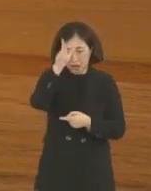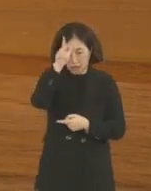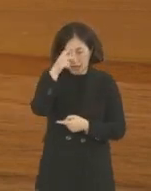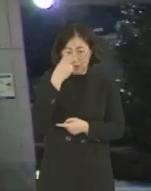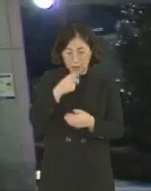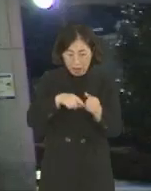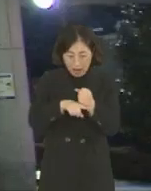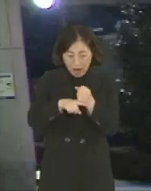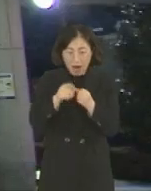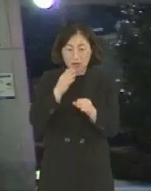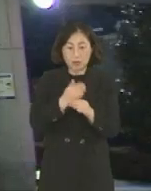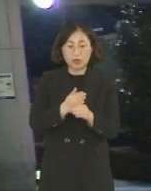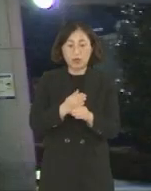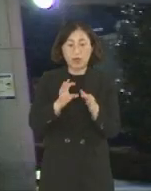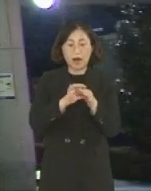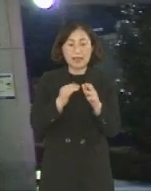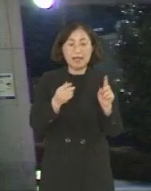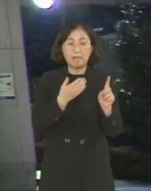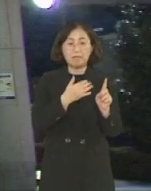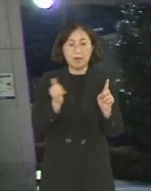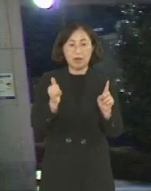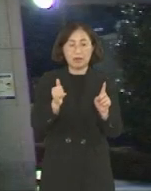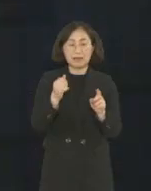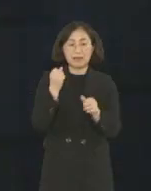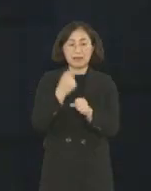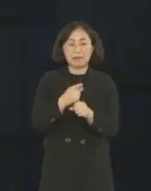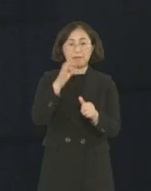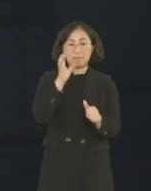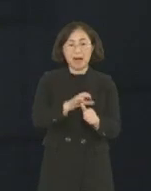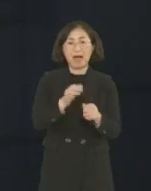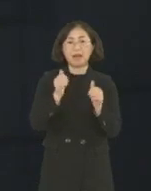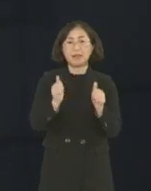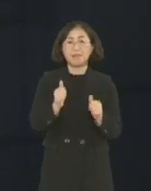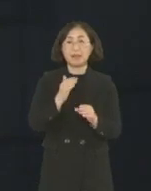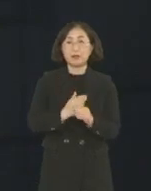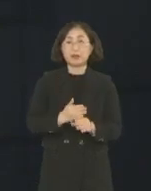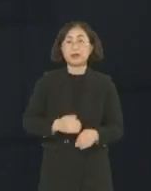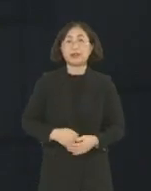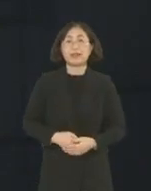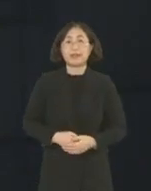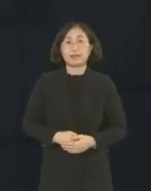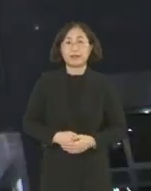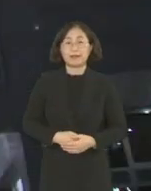조사가 진행 중이며 관계자 한 명은 이미 구속돼 재판을 받고 있습니다.